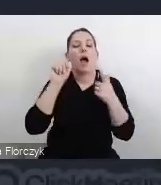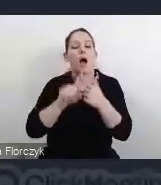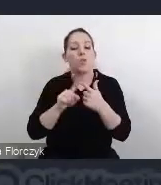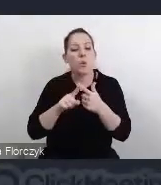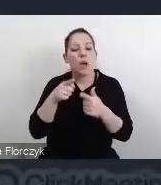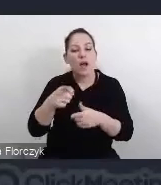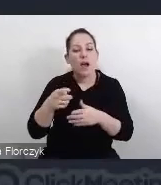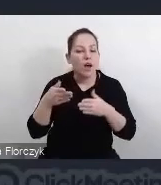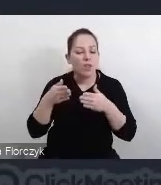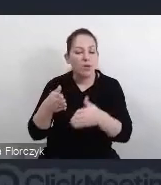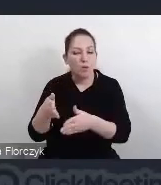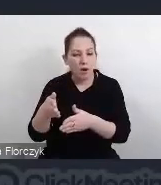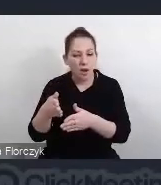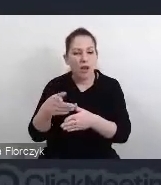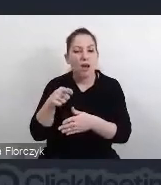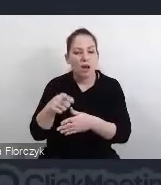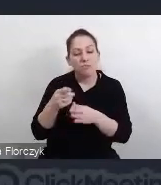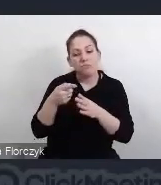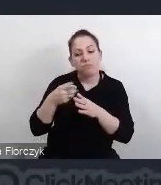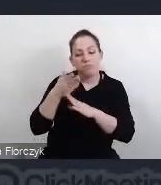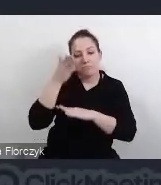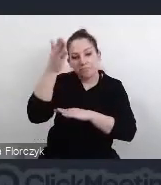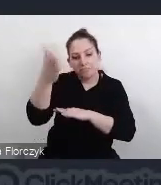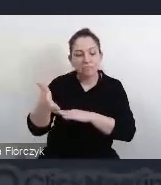to jest droga, która w perspektywie ma powstać